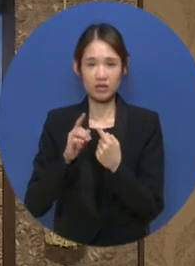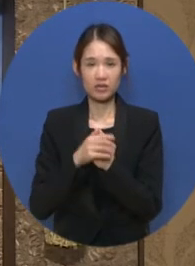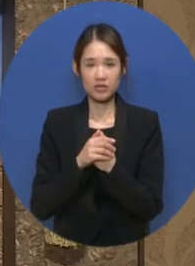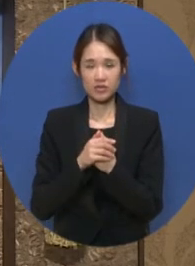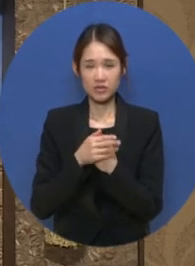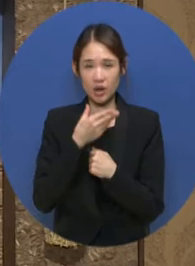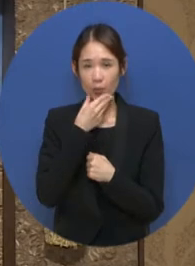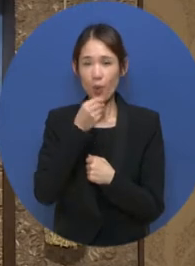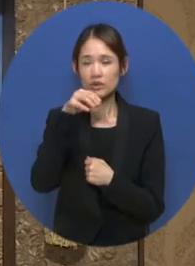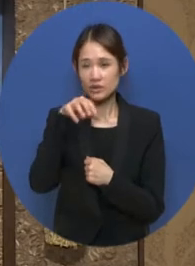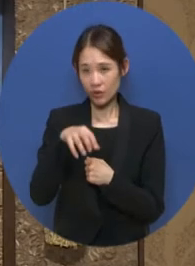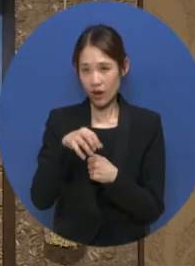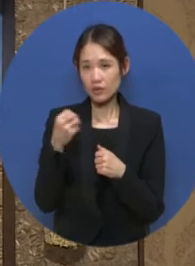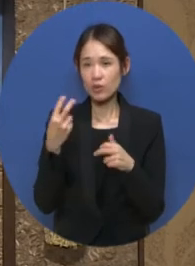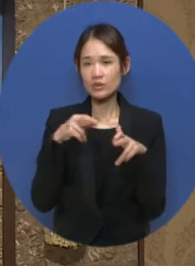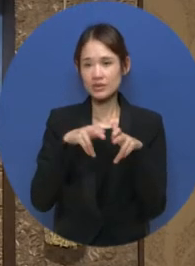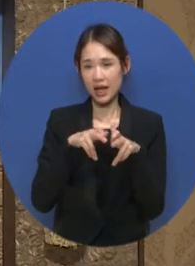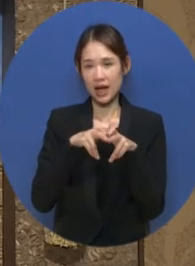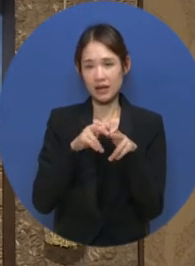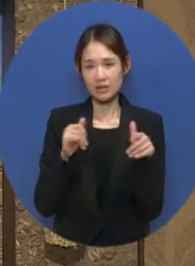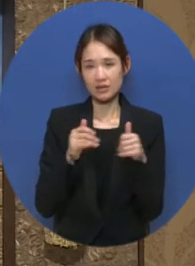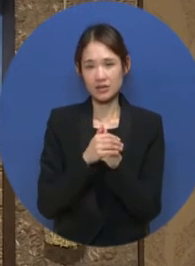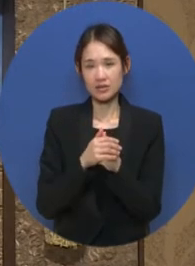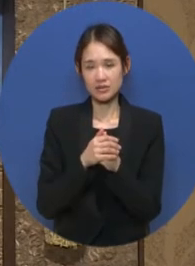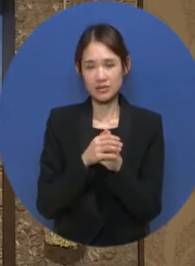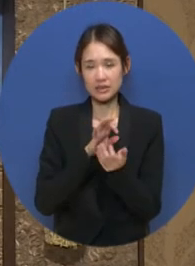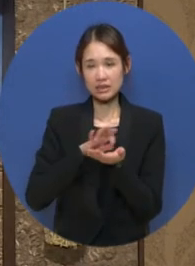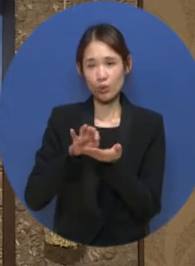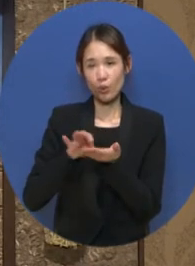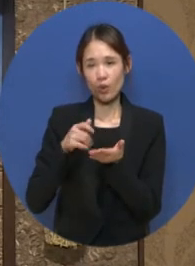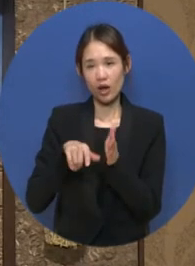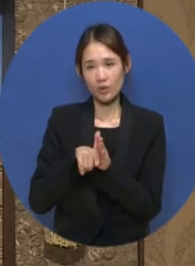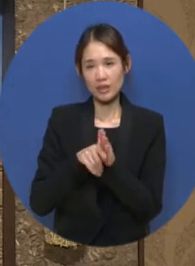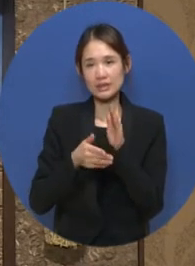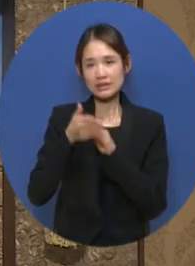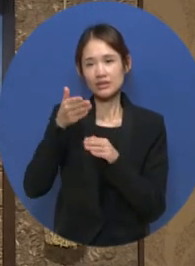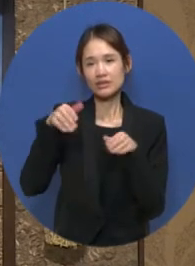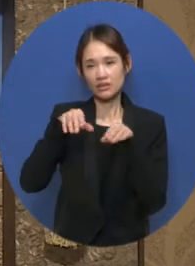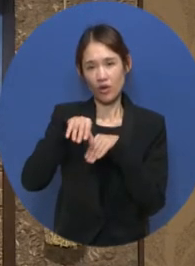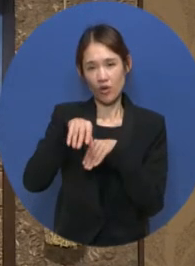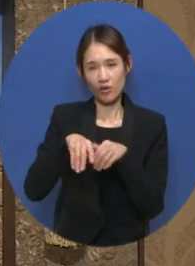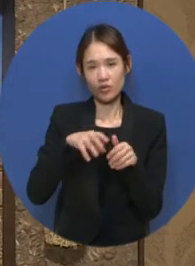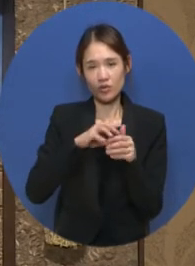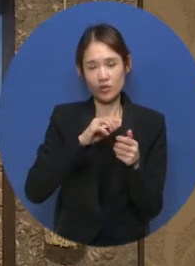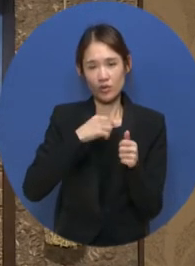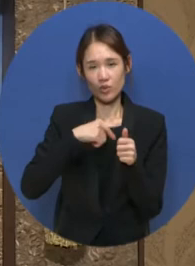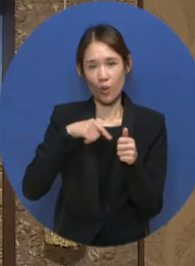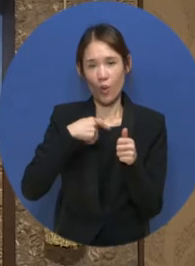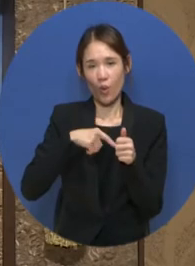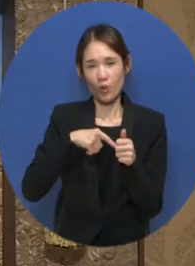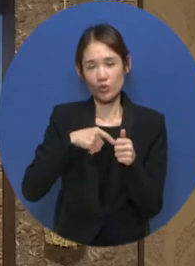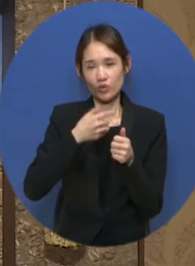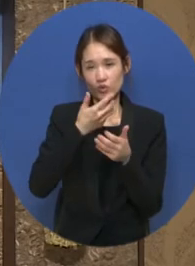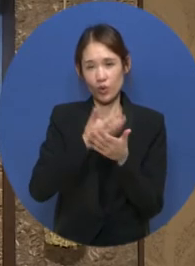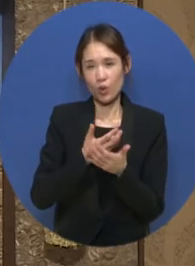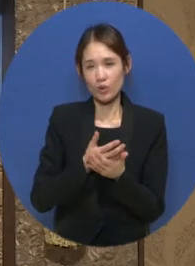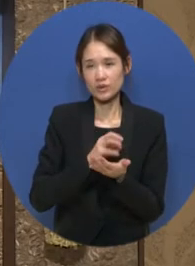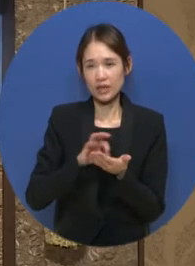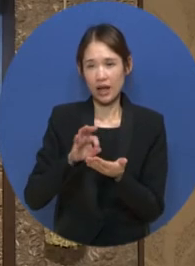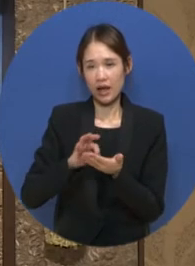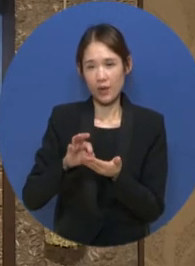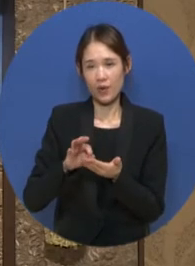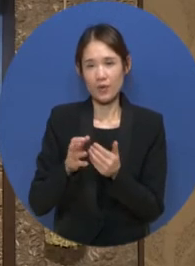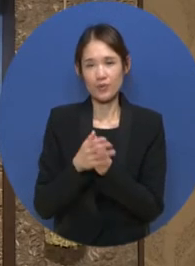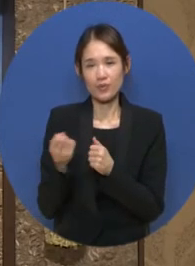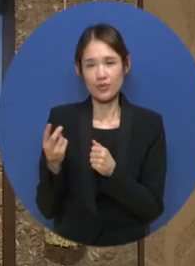장애인복지관 이나 또 장애인들이 이제 이용하시는 이용시설 들에서 이 교육용 자료로 이렇게 활용하시는 분도 봤구요